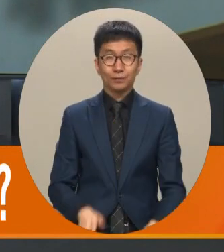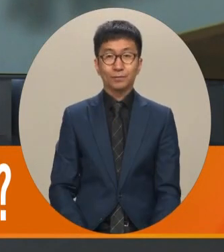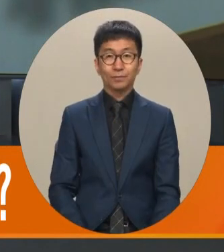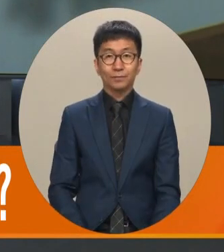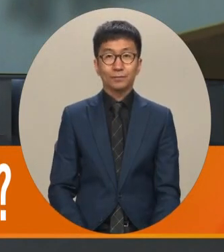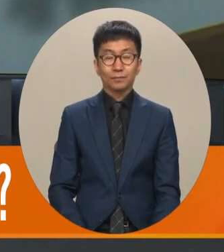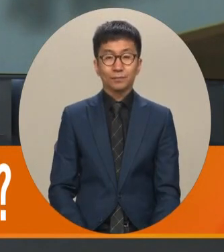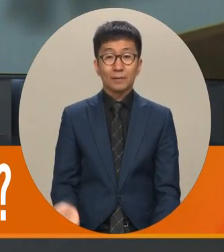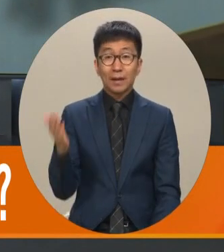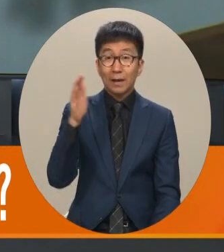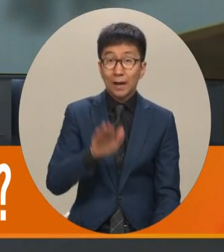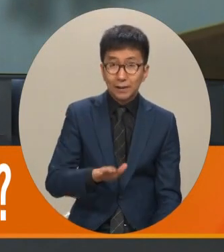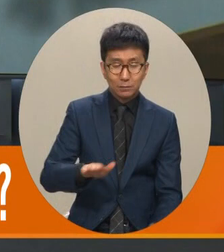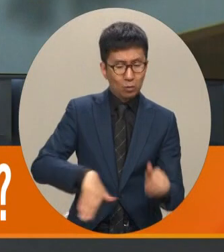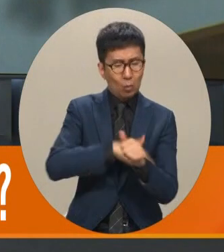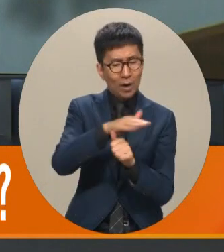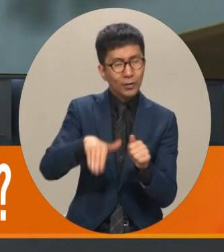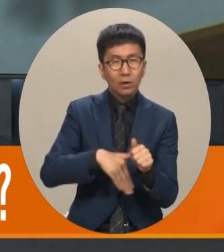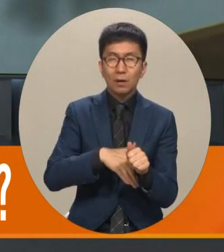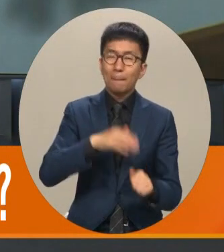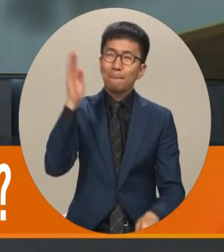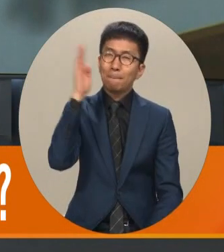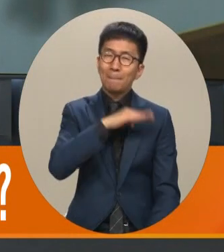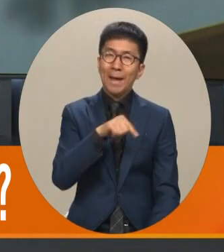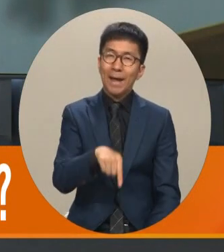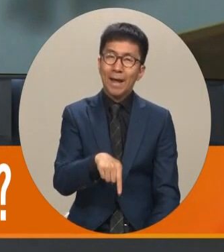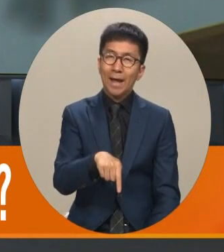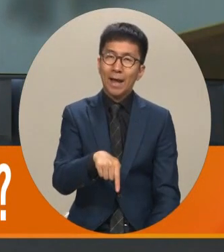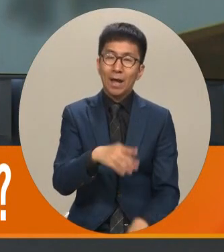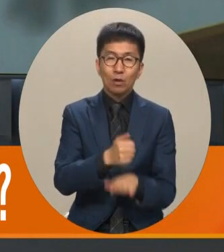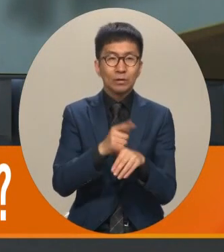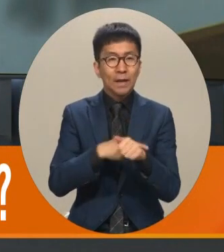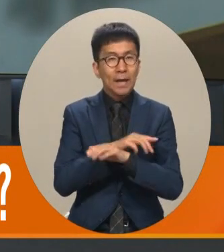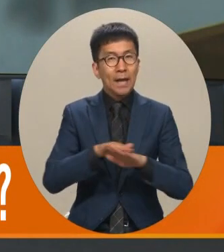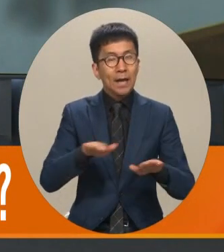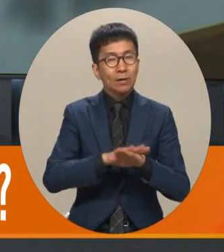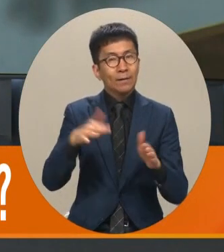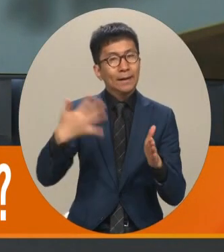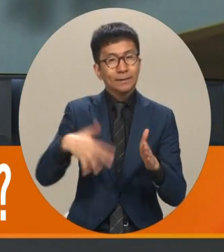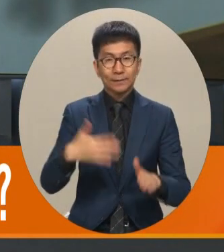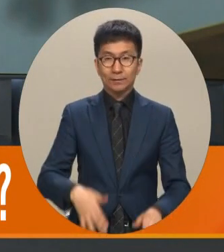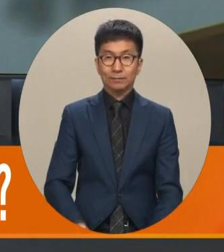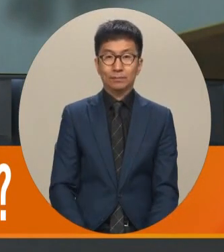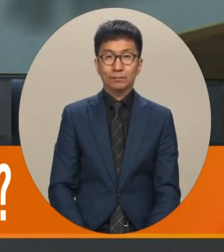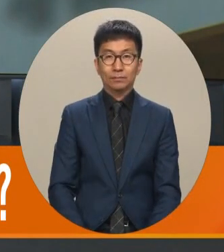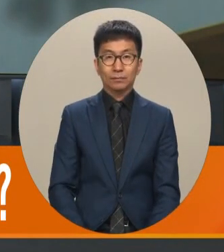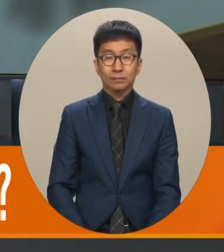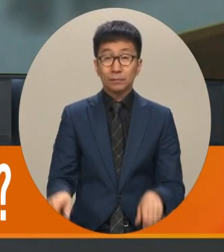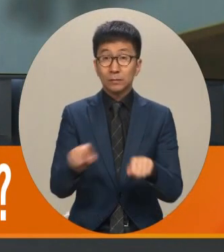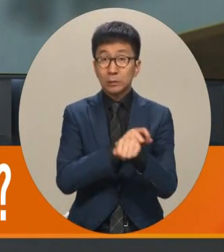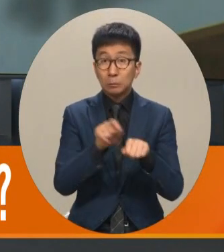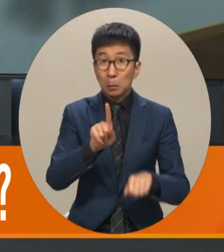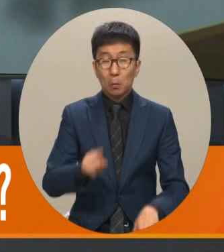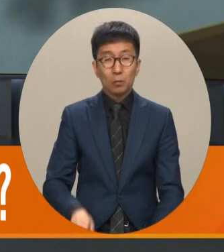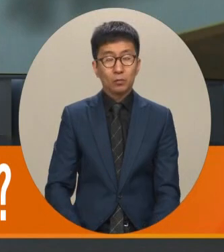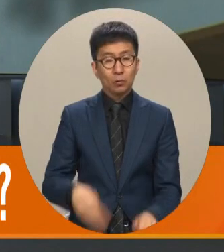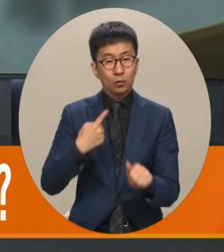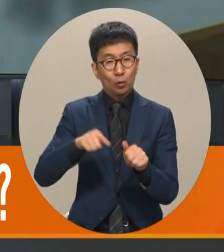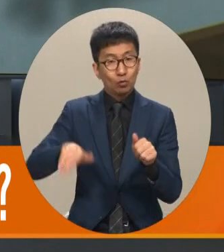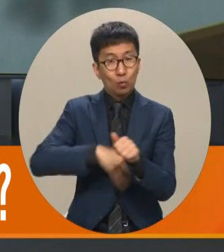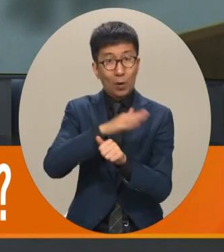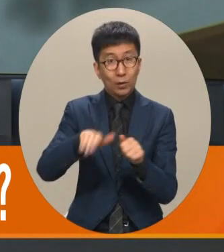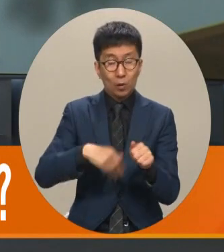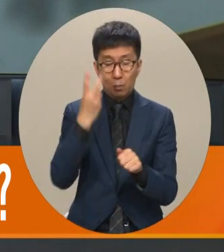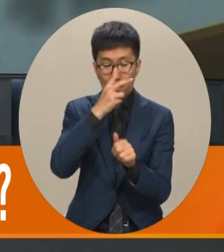그런데 당장 교육 환경의 질을 맞추는데도 걸림돌이 이만 저만이 아닙니다 특히 교육환경 보호